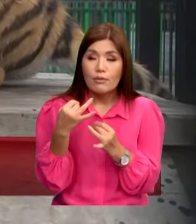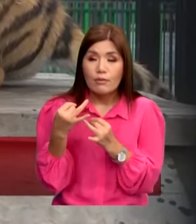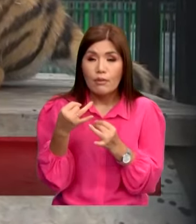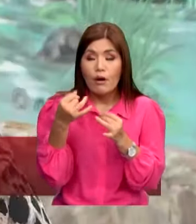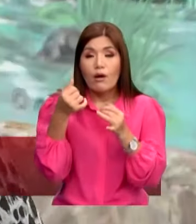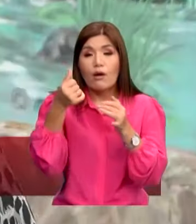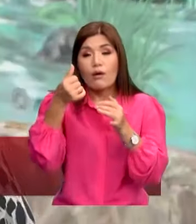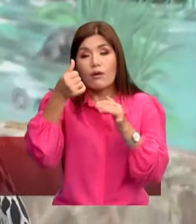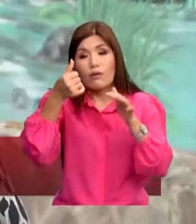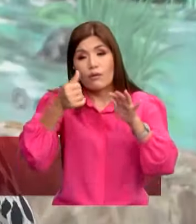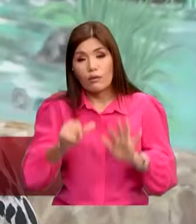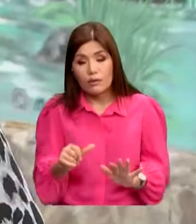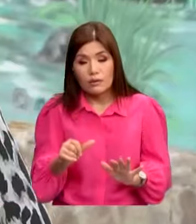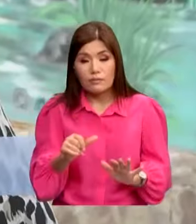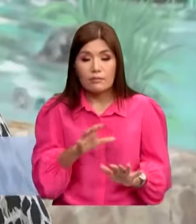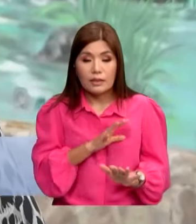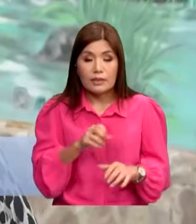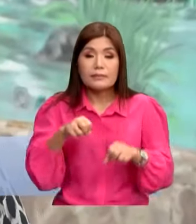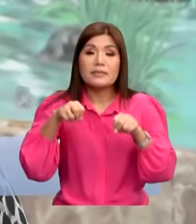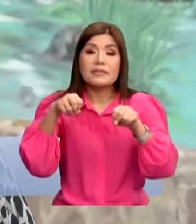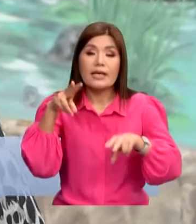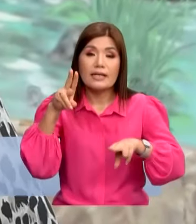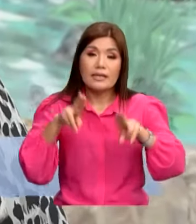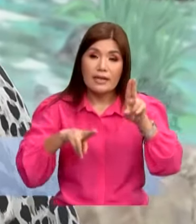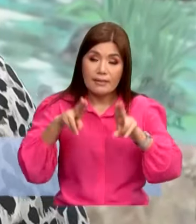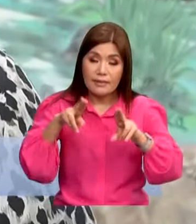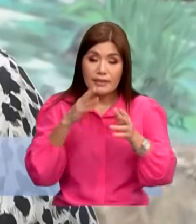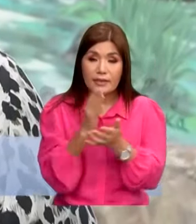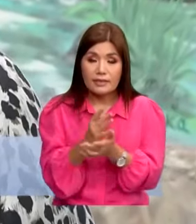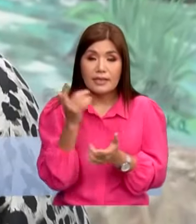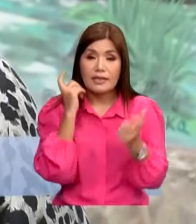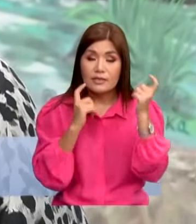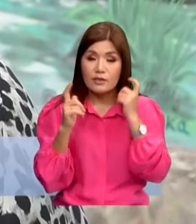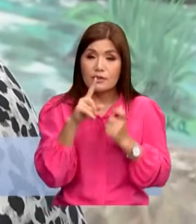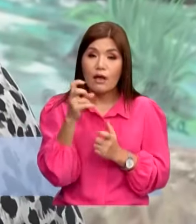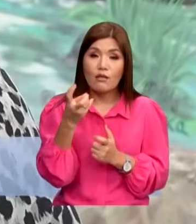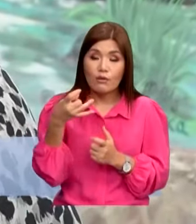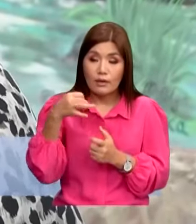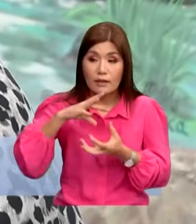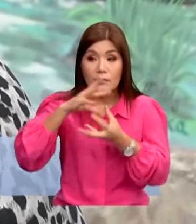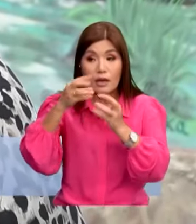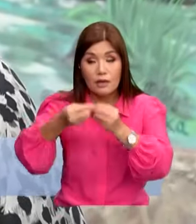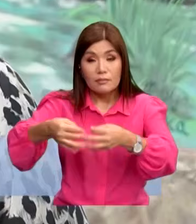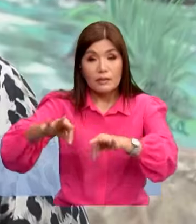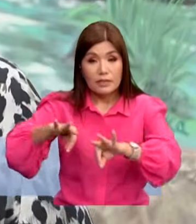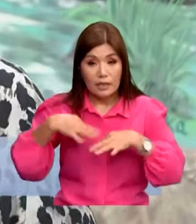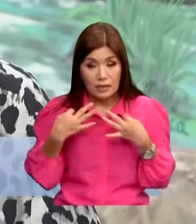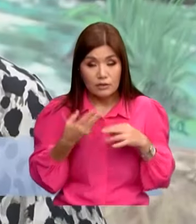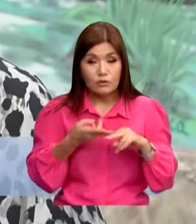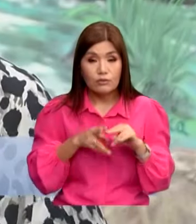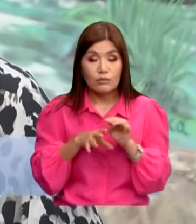полугода. Есть специальные требования, есть институт зоологии, который выдаст заключение, есть